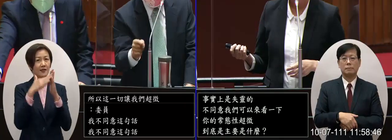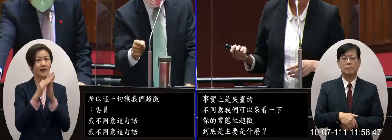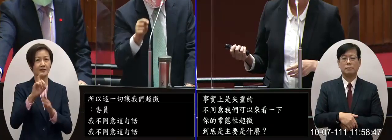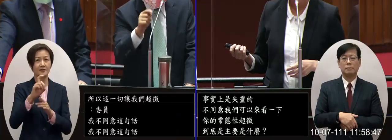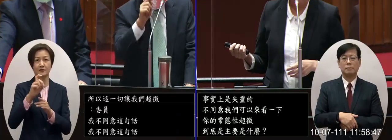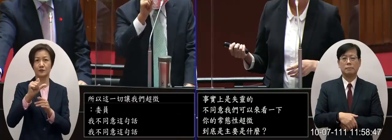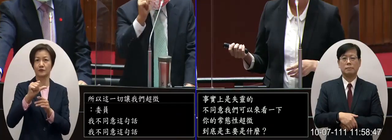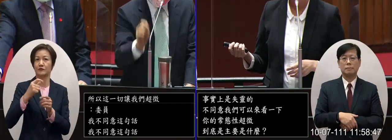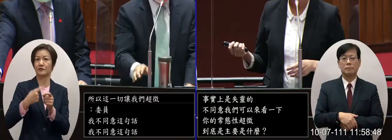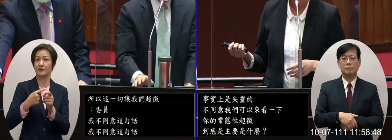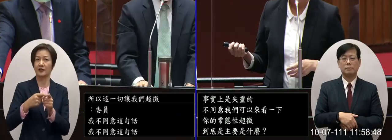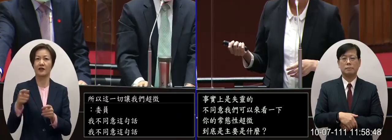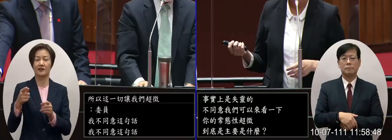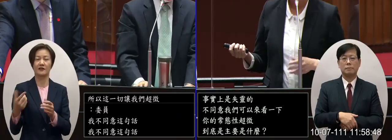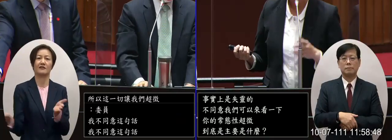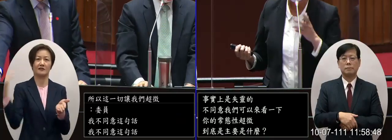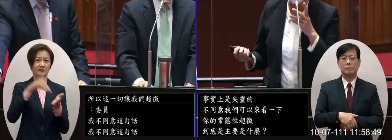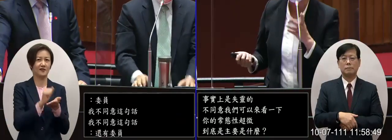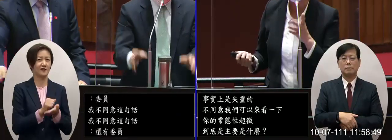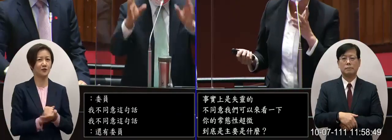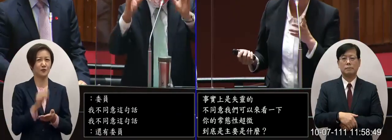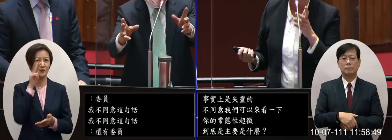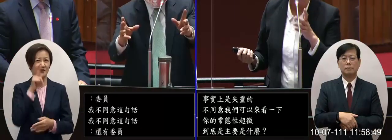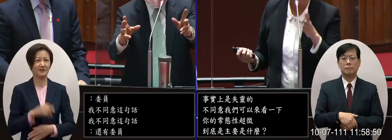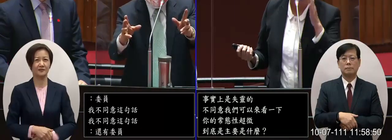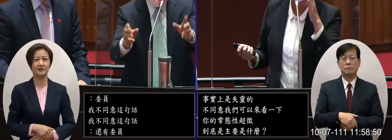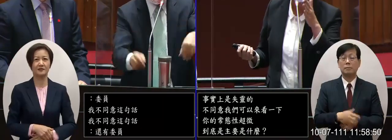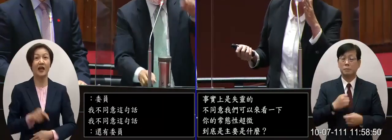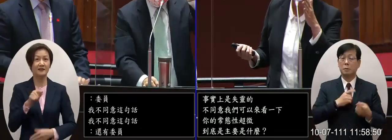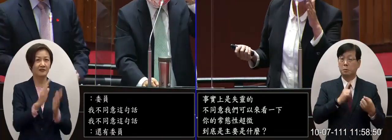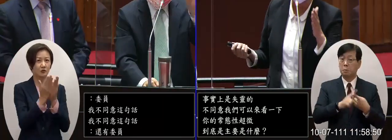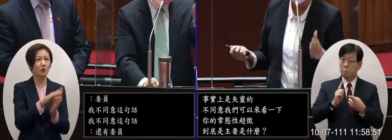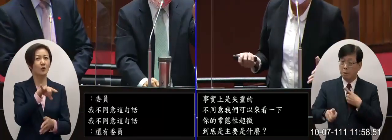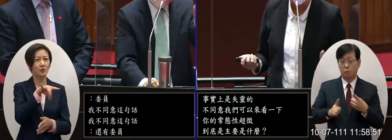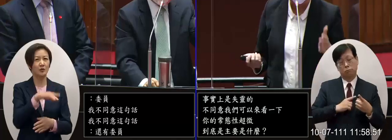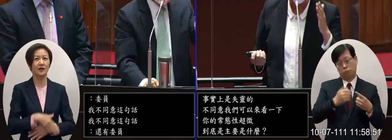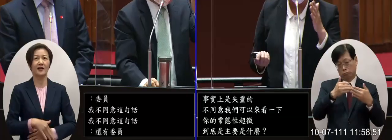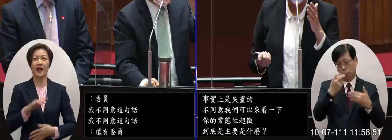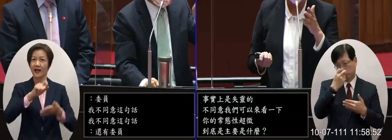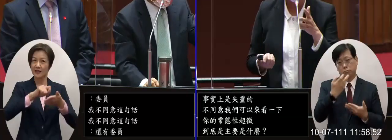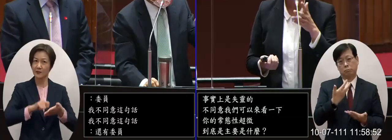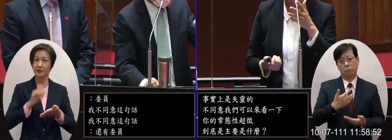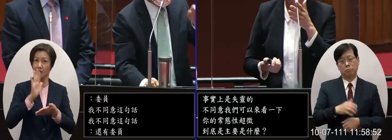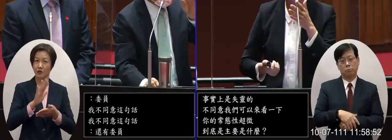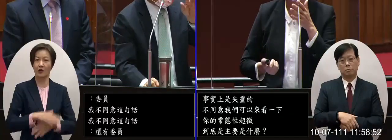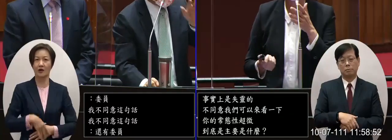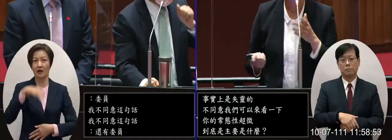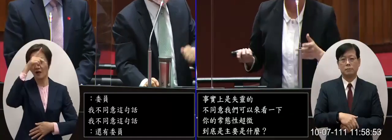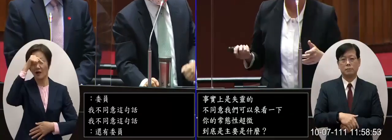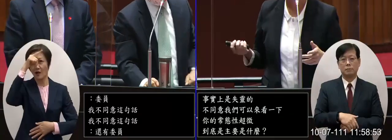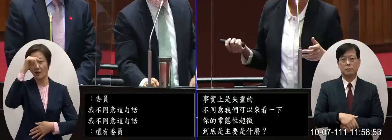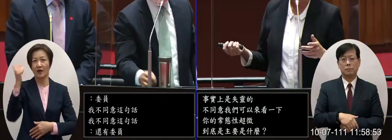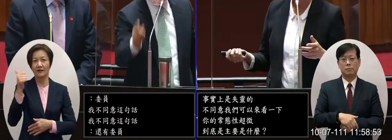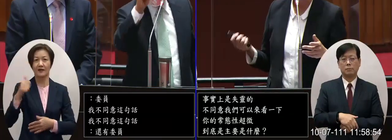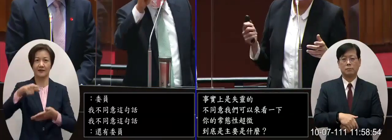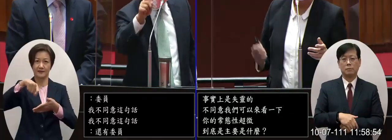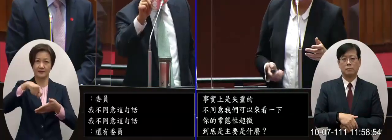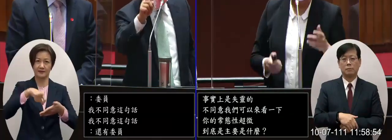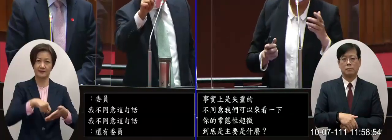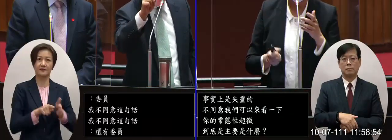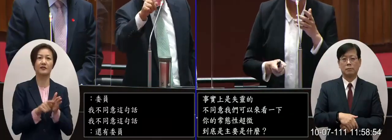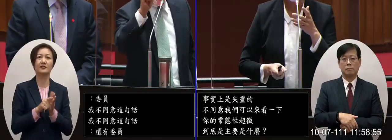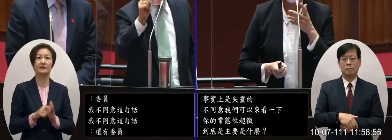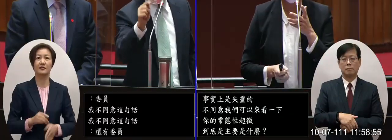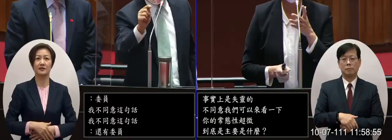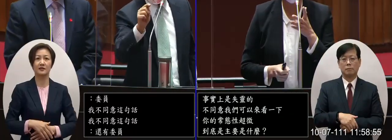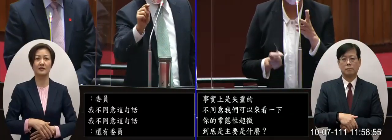那个引述的结论是错的。有这本书也这样写，黄仁甫先生写万历十五年，